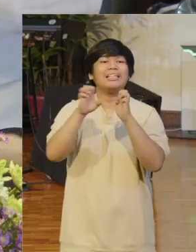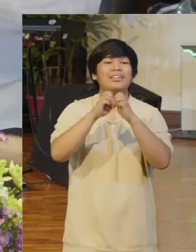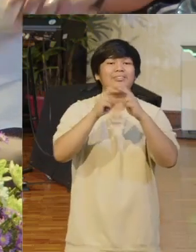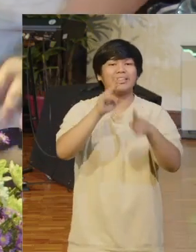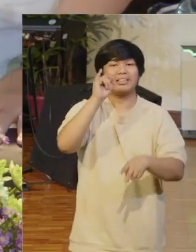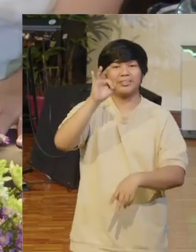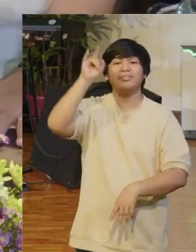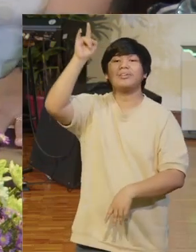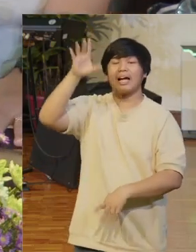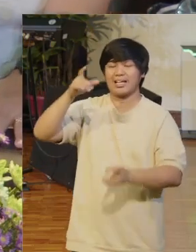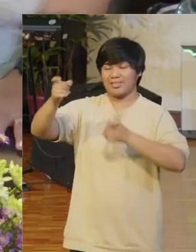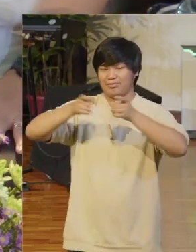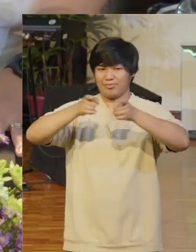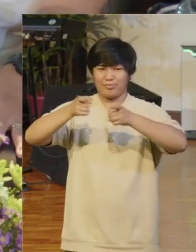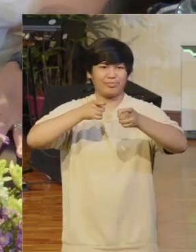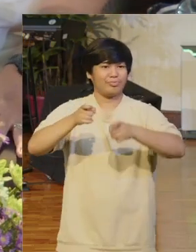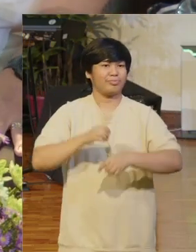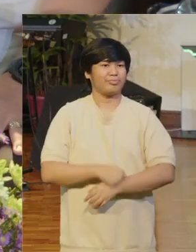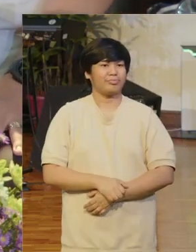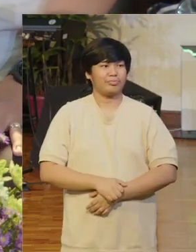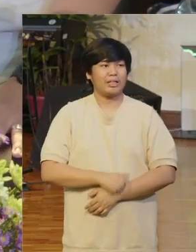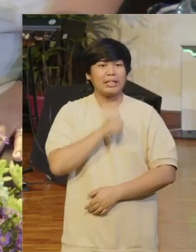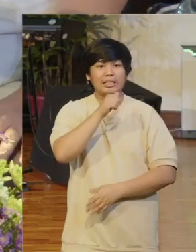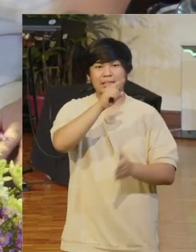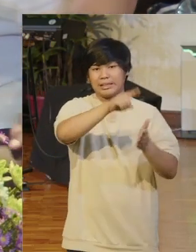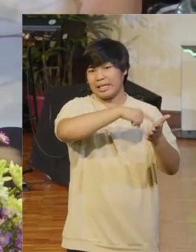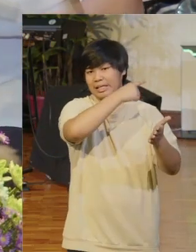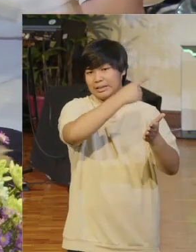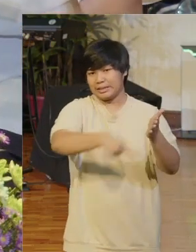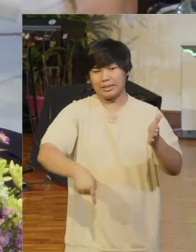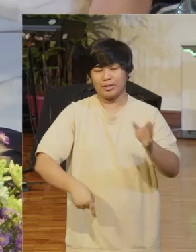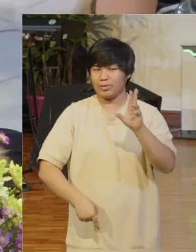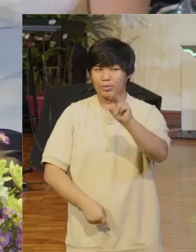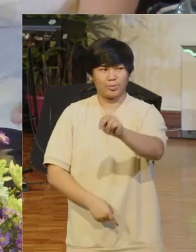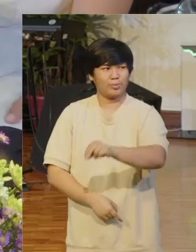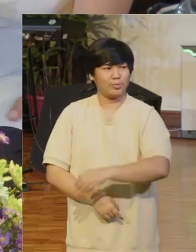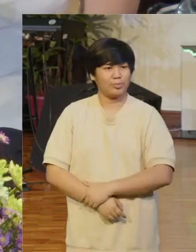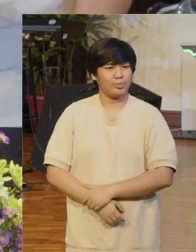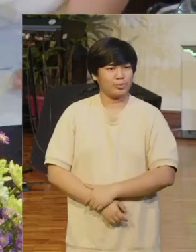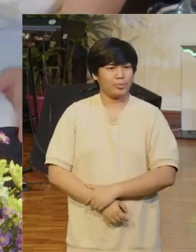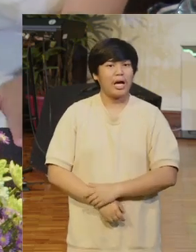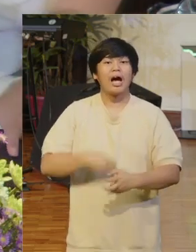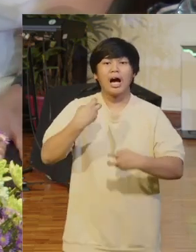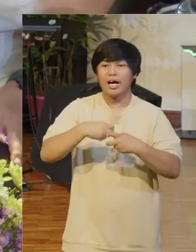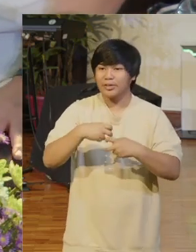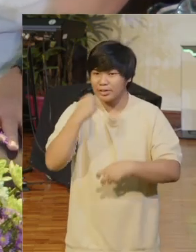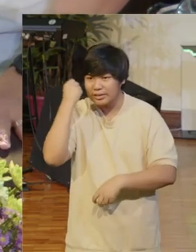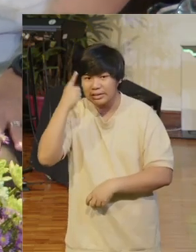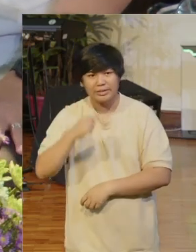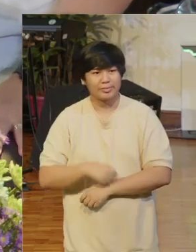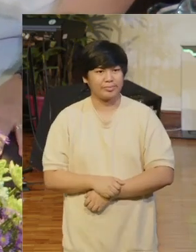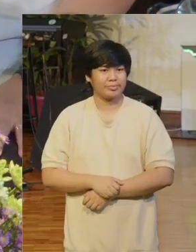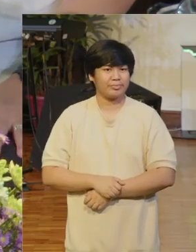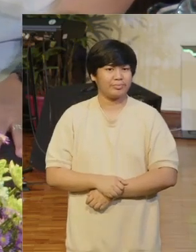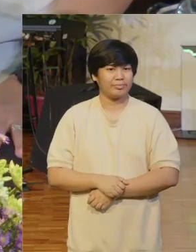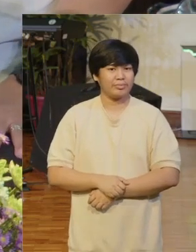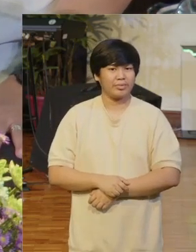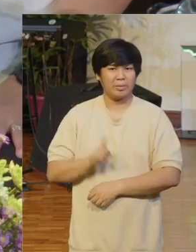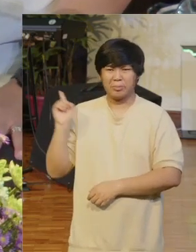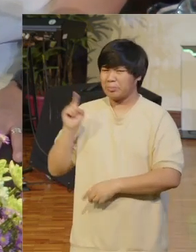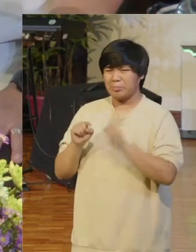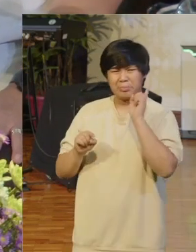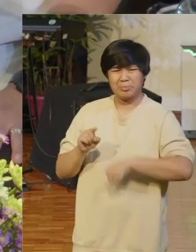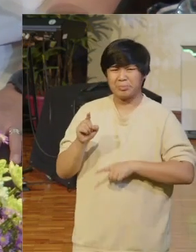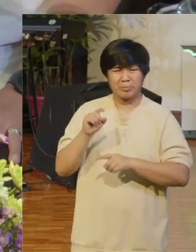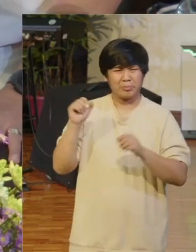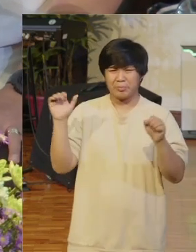lahat. Hindi nakakancel yun. No? Mahirap po maunawaan ito. Kahit ako, hindi ko po ito naunawaan ng lubos.